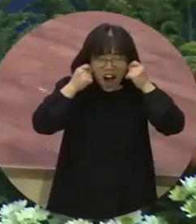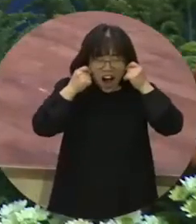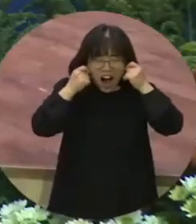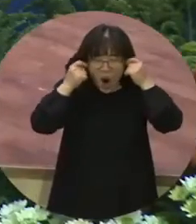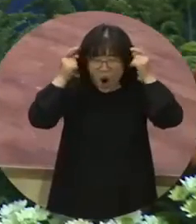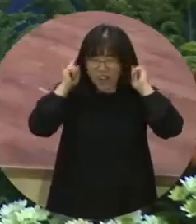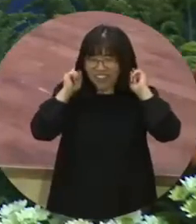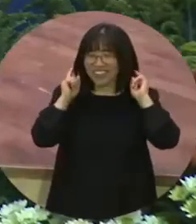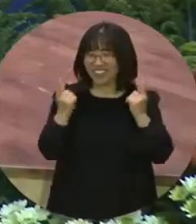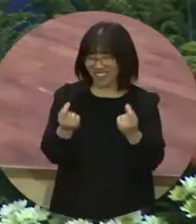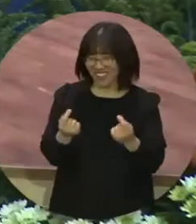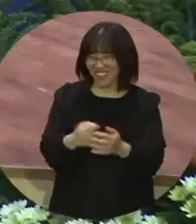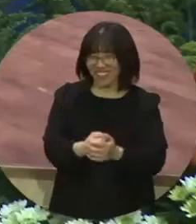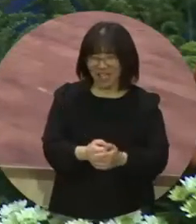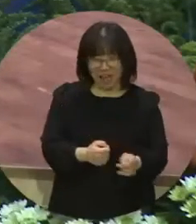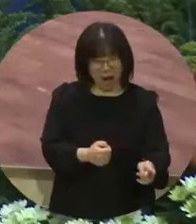이야.